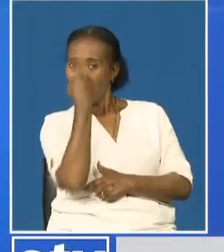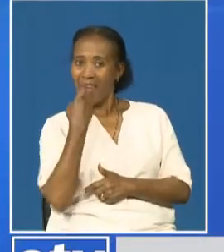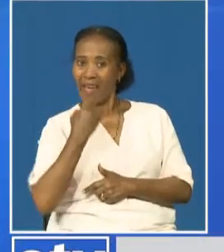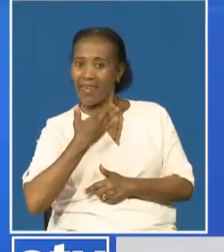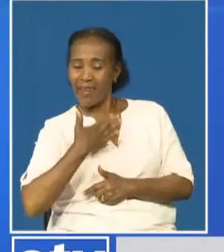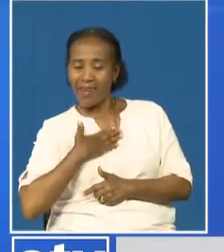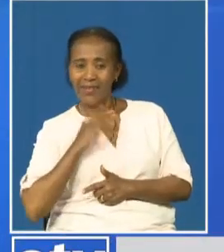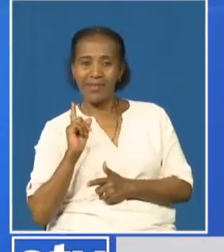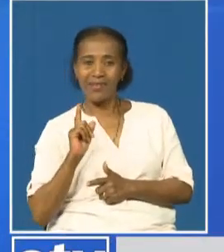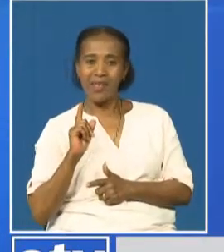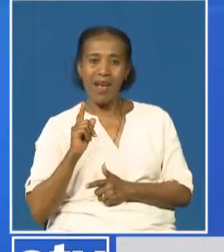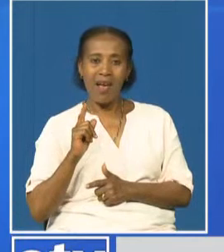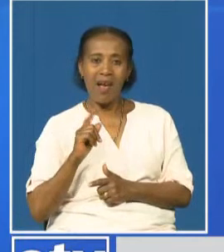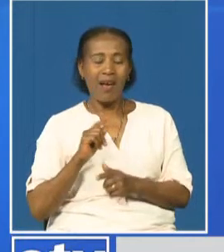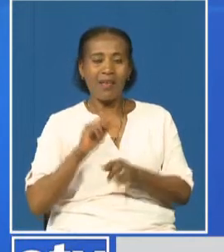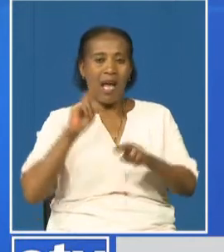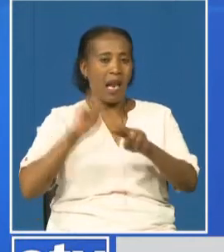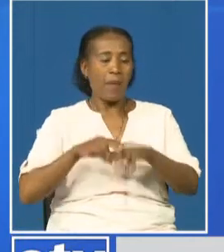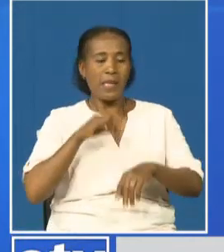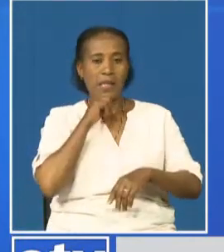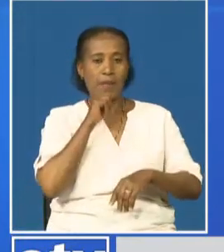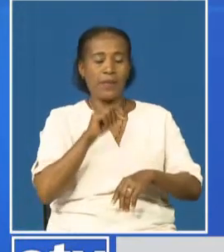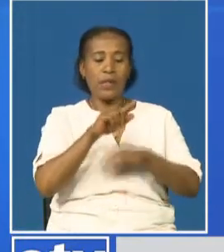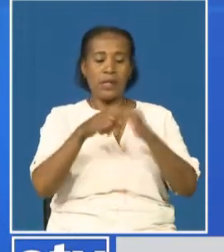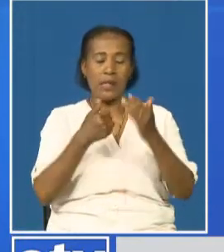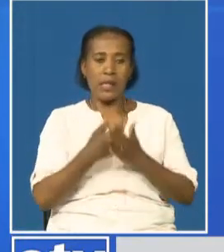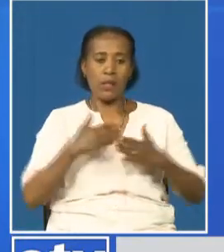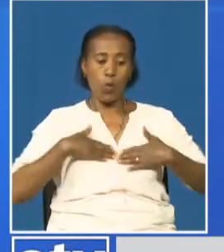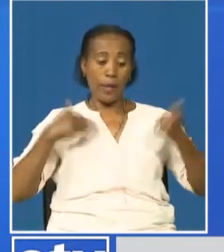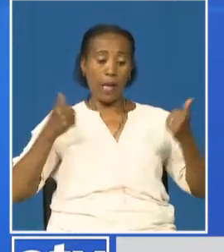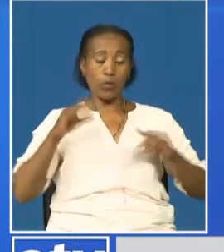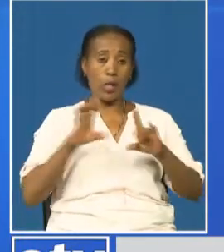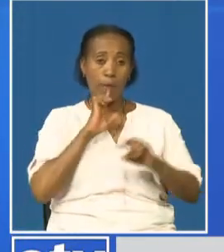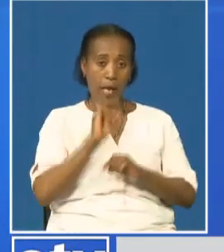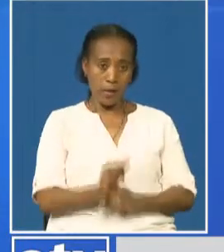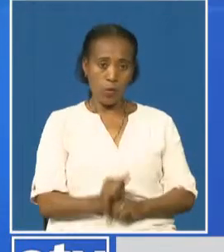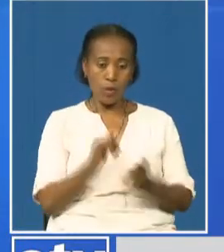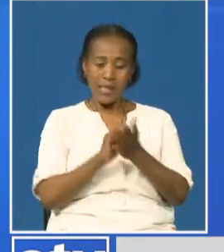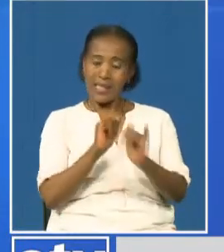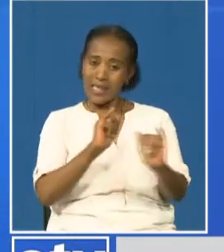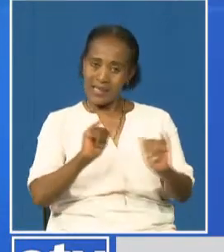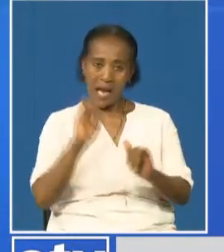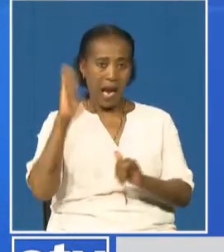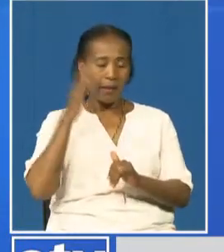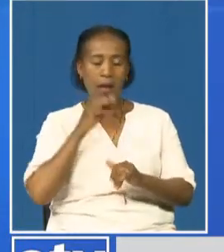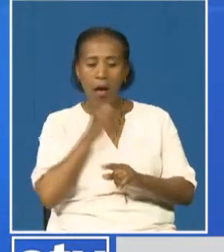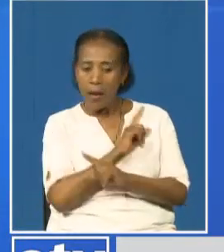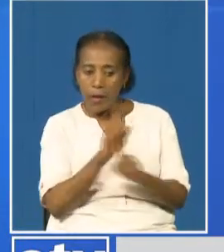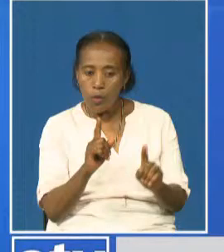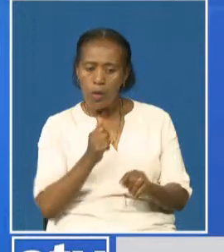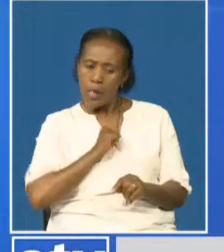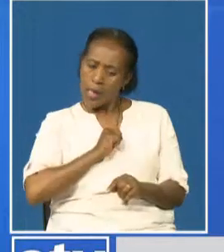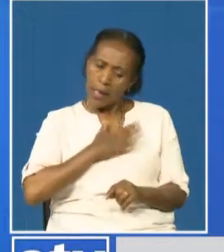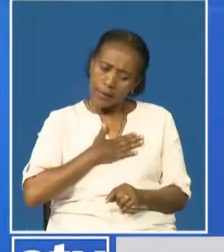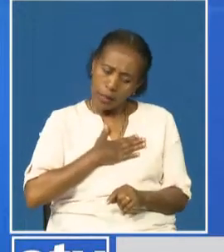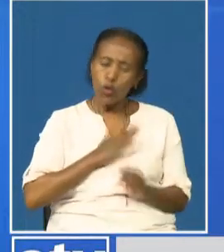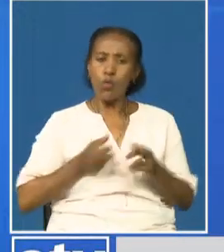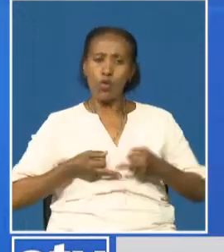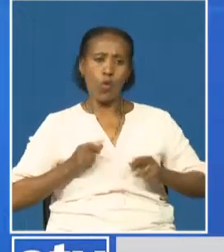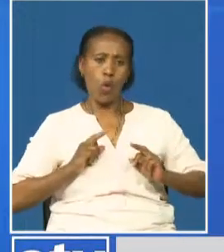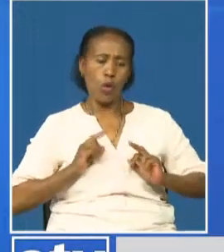ተጠያቂነትንም ያለ መዘርጋት ነው። ስለዚህ ወጣቶቹ ለሚያደርጉት እንደዚህ አይነት ካላደረጉ ለራሳቸውም